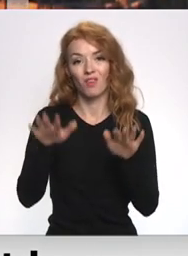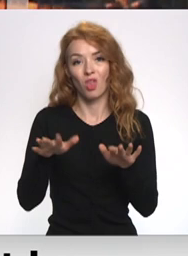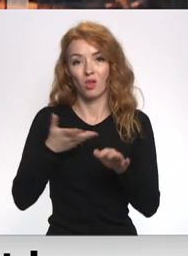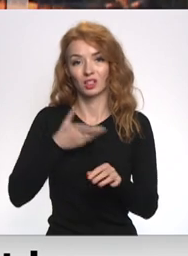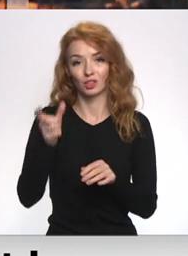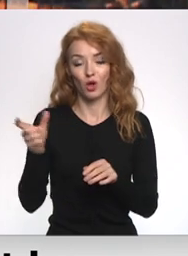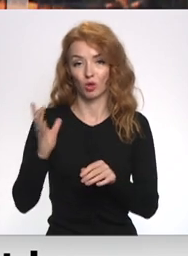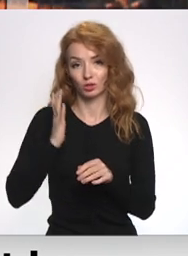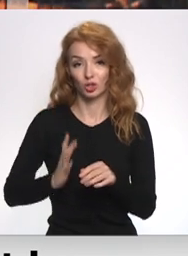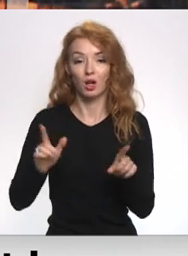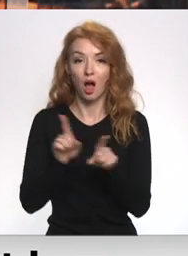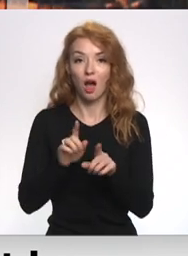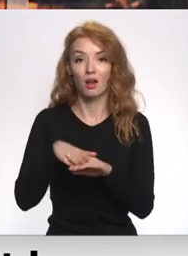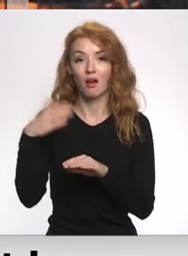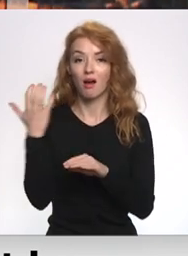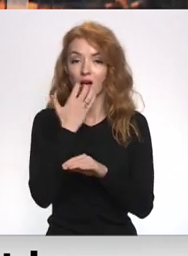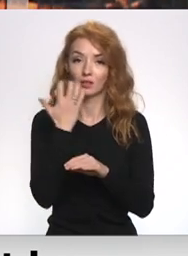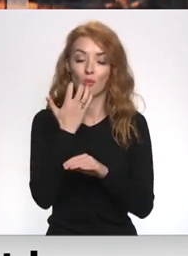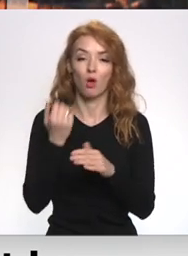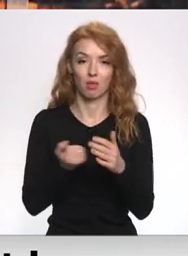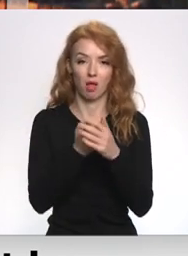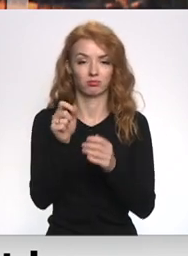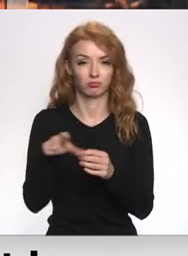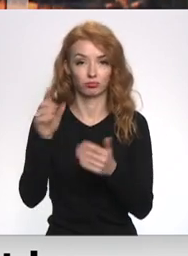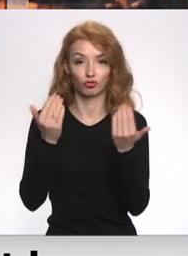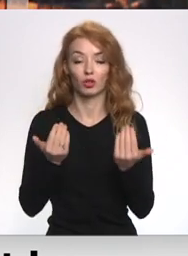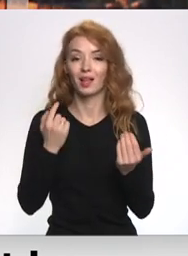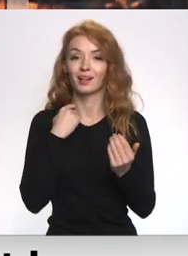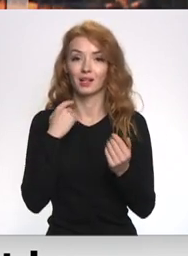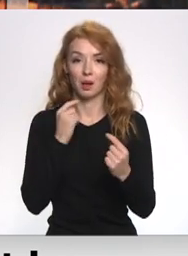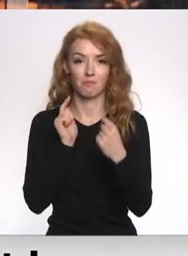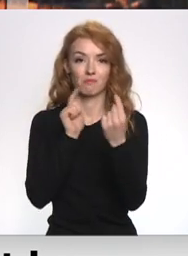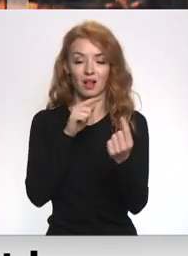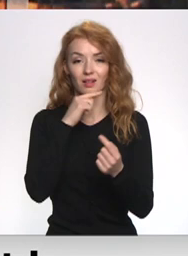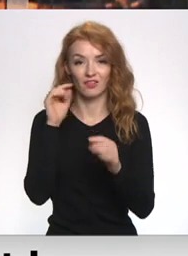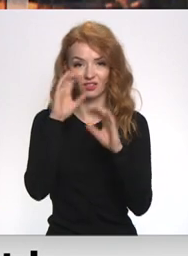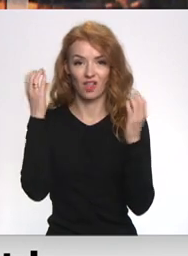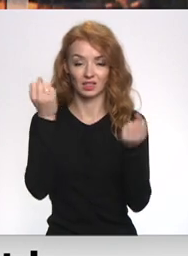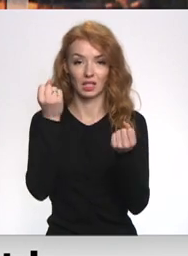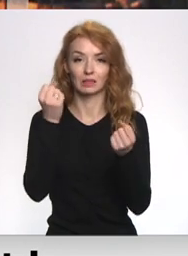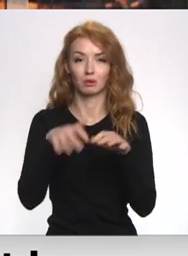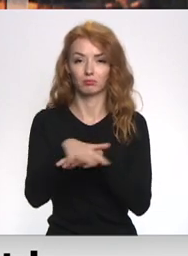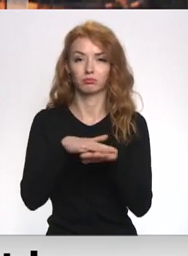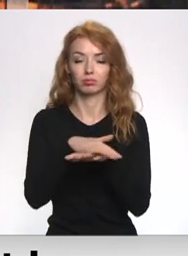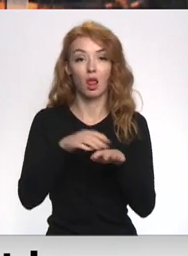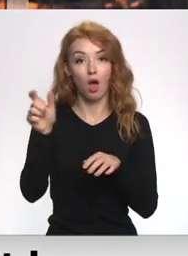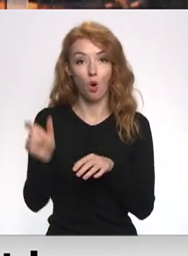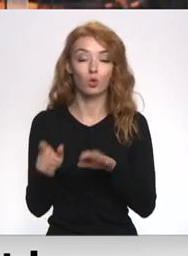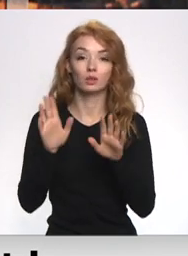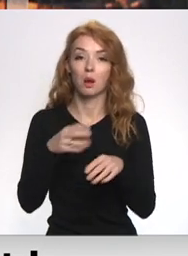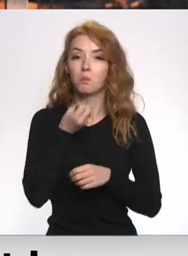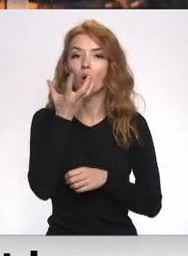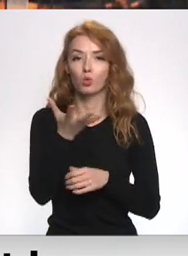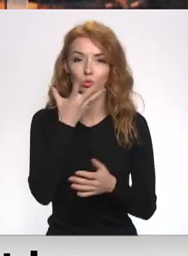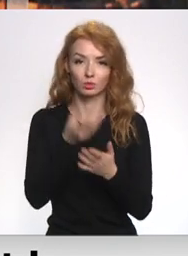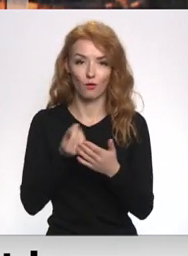bet vienlaikus arī ārvalstu atbalsts Ukrainai. Un arī Rīgā šodien iepratīm agresoru valsts Krievijas vēstniecībai pulcējās ļaudis, lai paustu